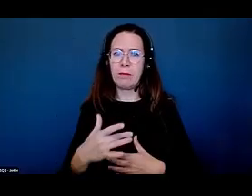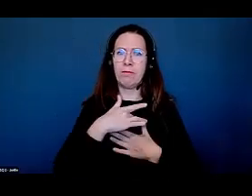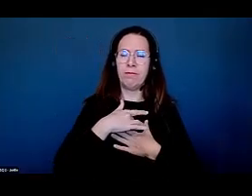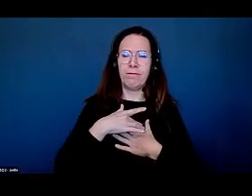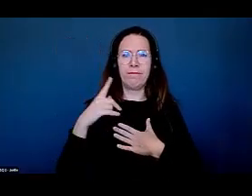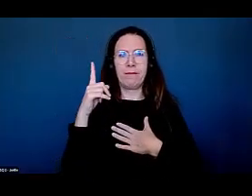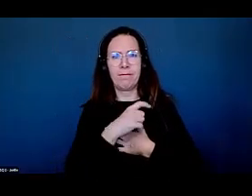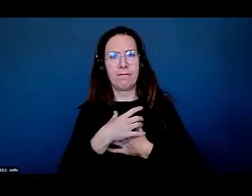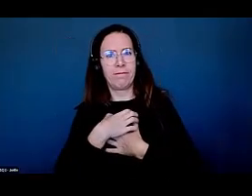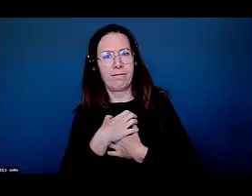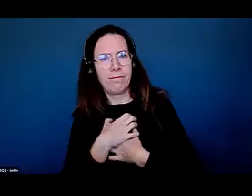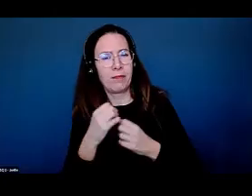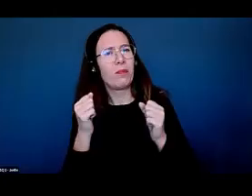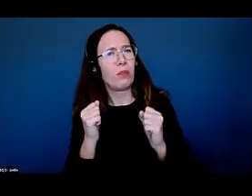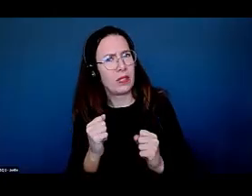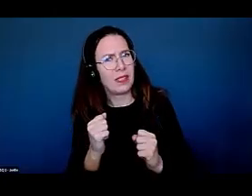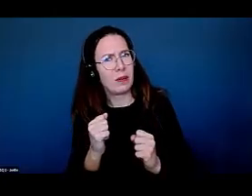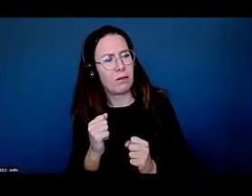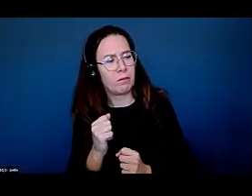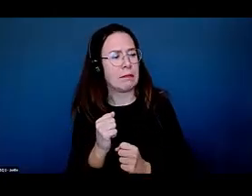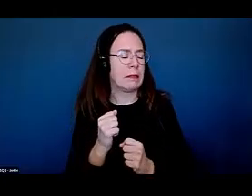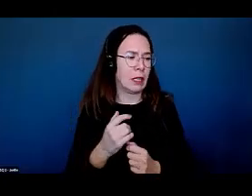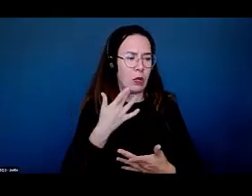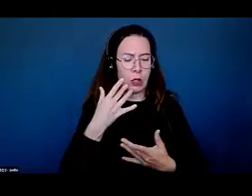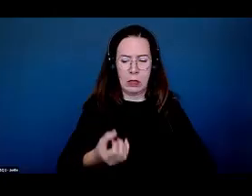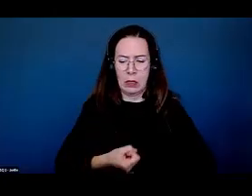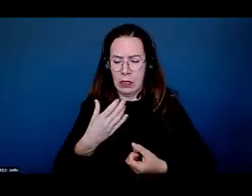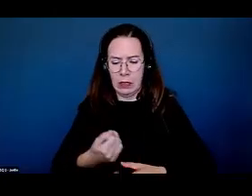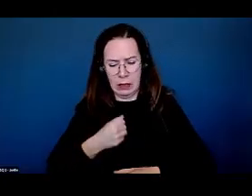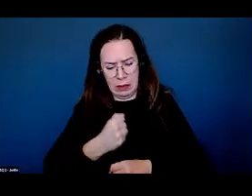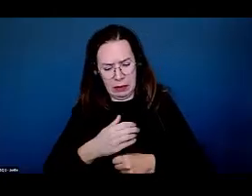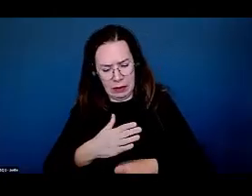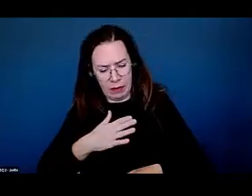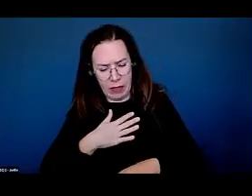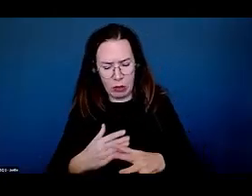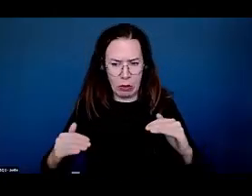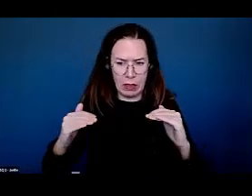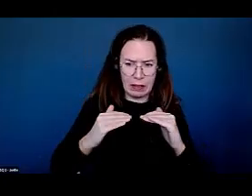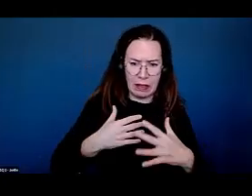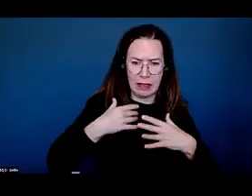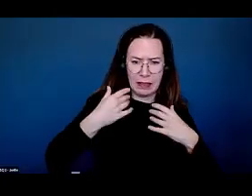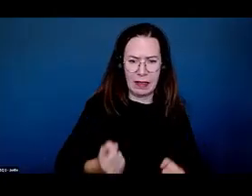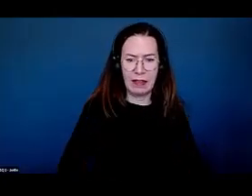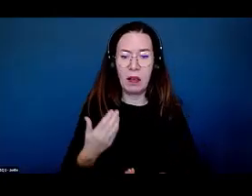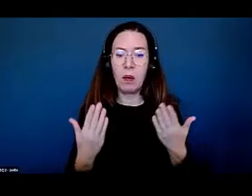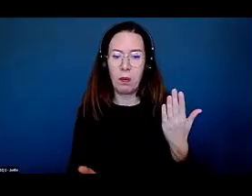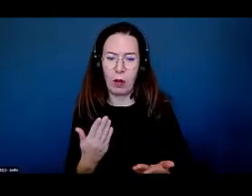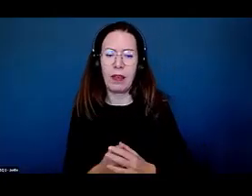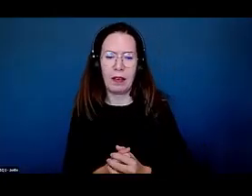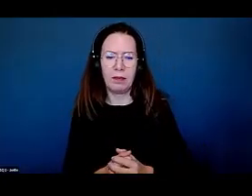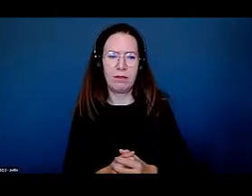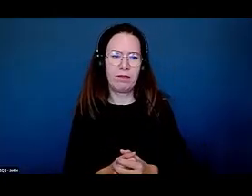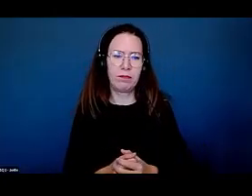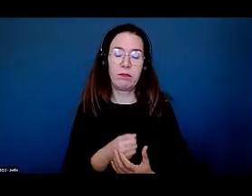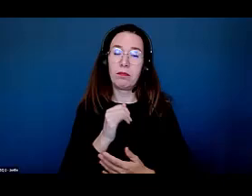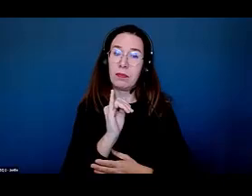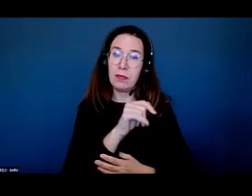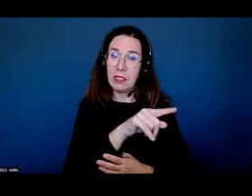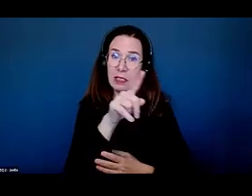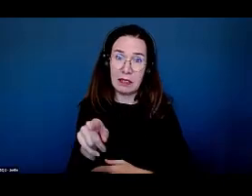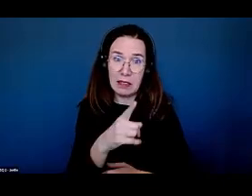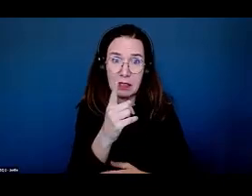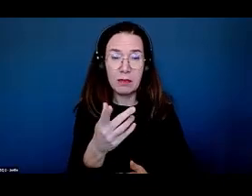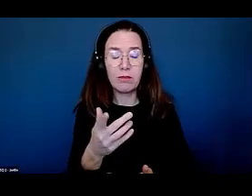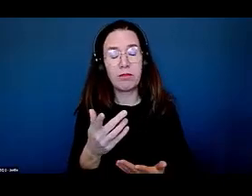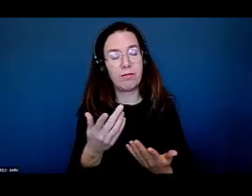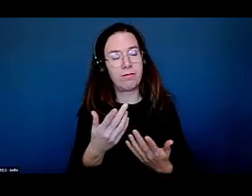vont peut-être être difficiles et nous amènent à explorer notre travail en matière d'équité en santé. Donc, nous voulions mettre